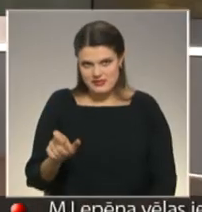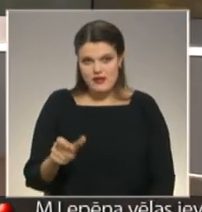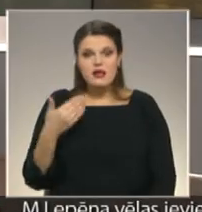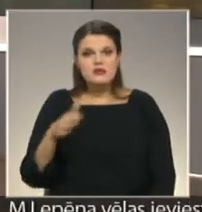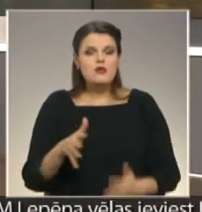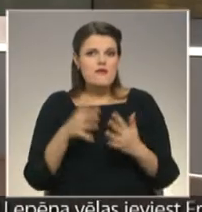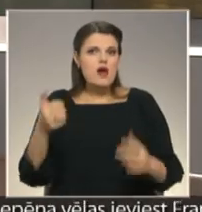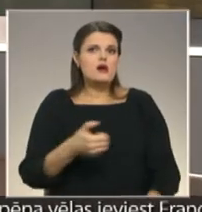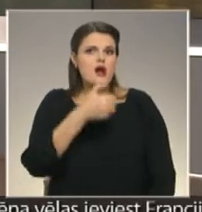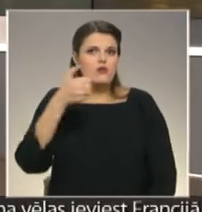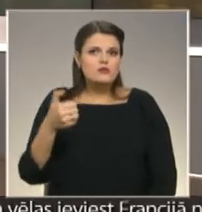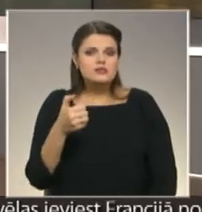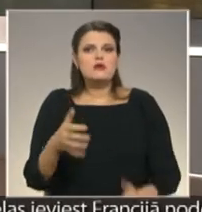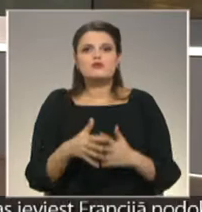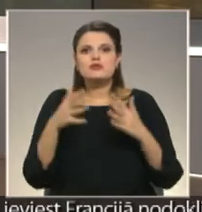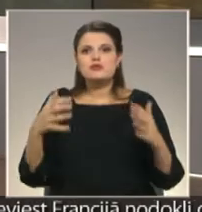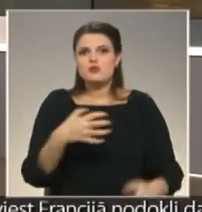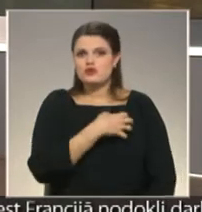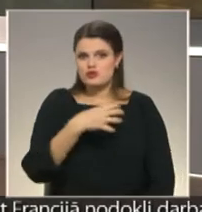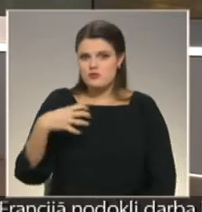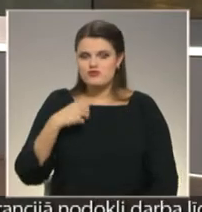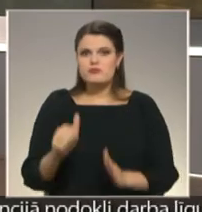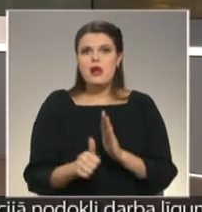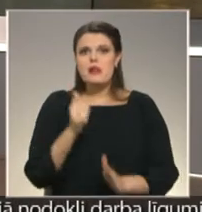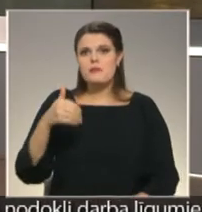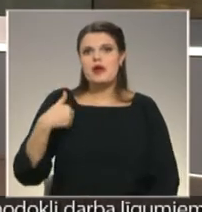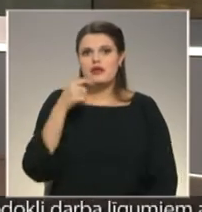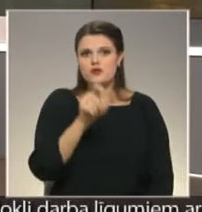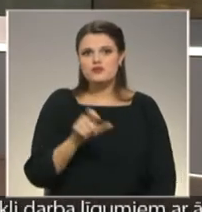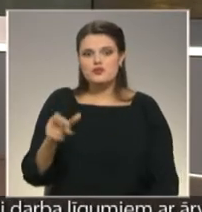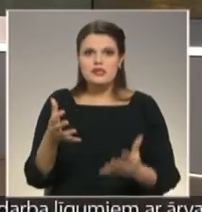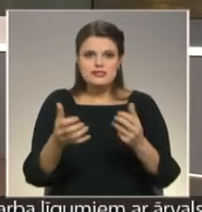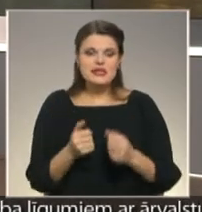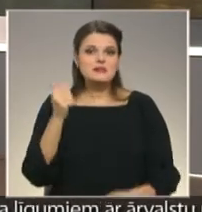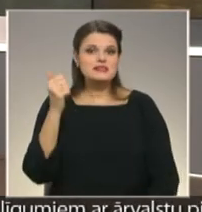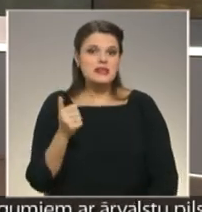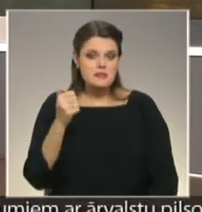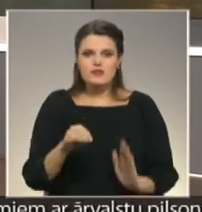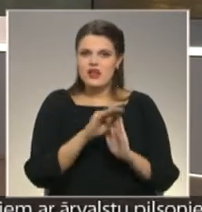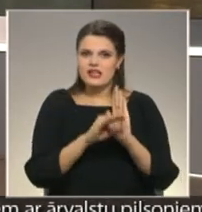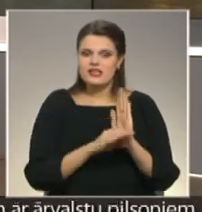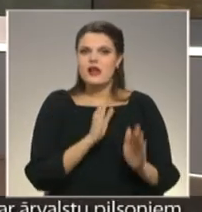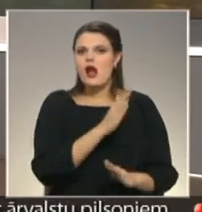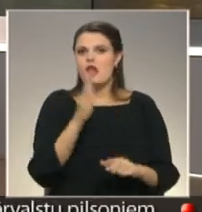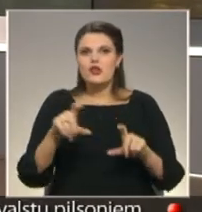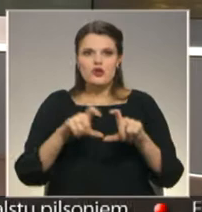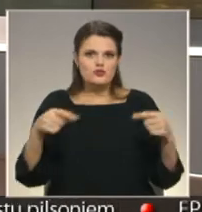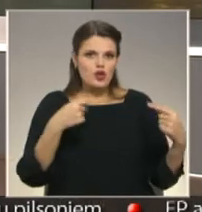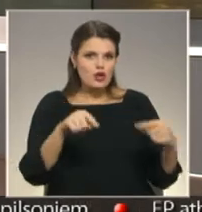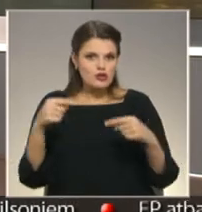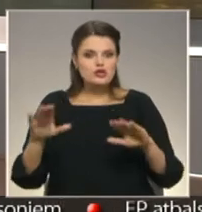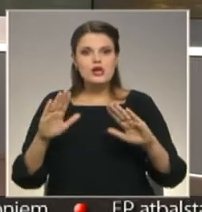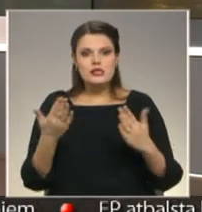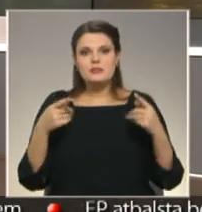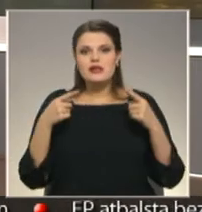Jau vairākus gadus daudzās pašvaldībās labākie skolēni saņem stipendiju. Kritēriji katrai skolai savi, bet mērķis viens – panākt, lai